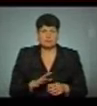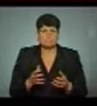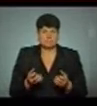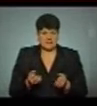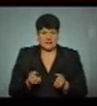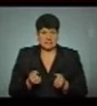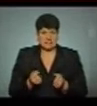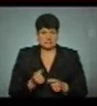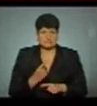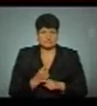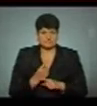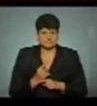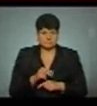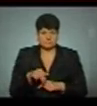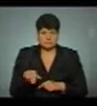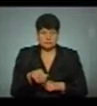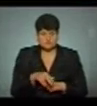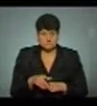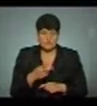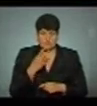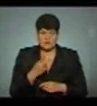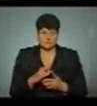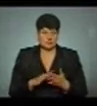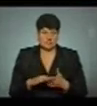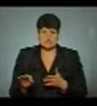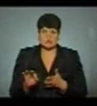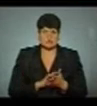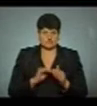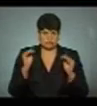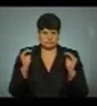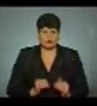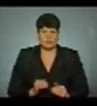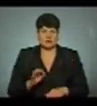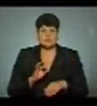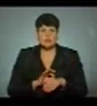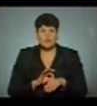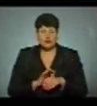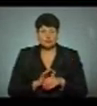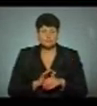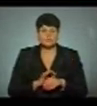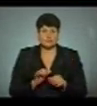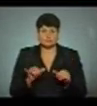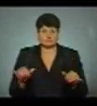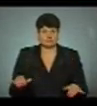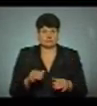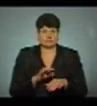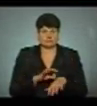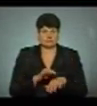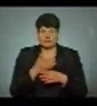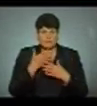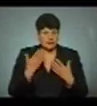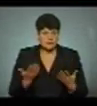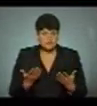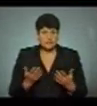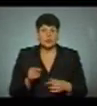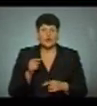по карантину, ми бачимо, що ситуація різко впала по захворюваності, так? От, і поширенню захворювання. Тому саме